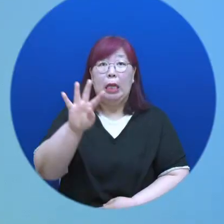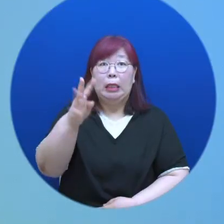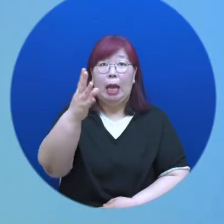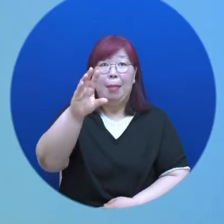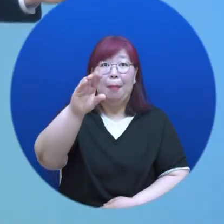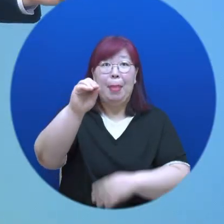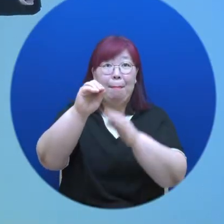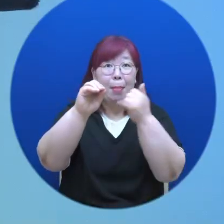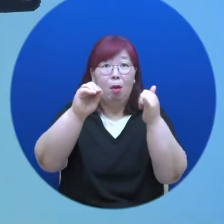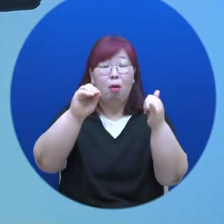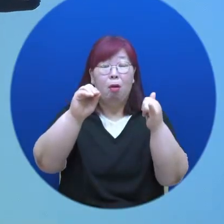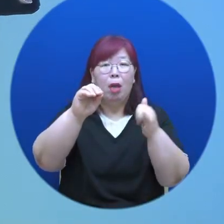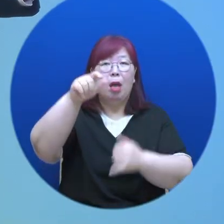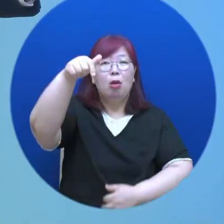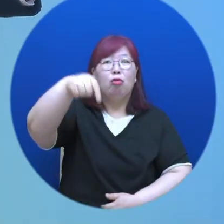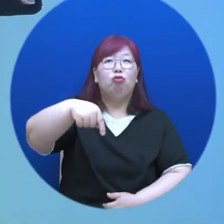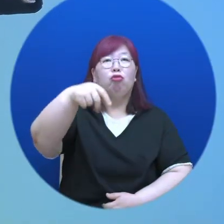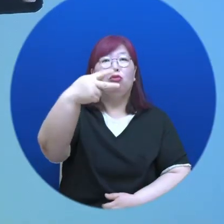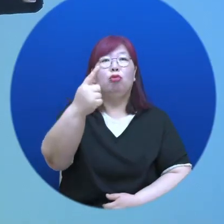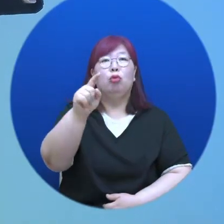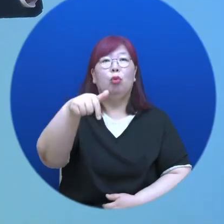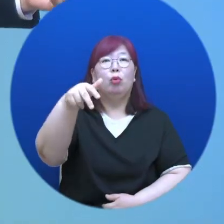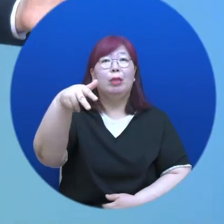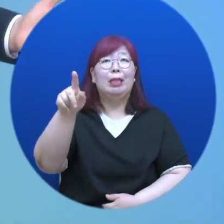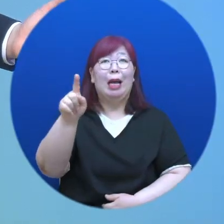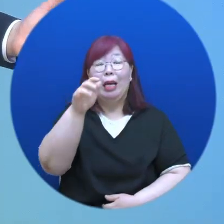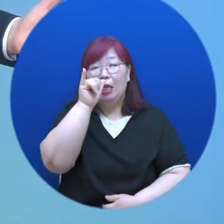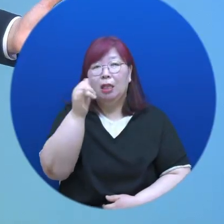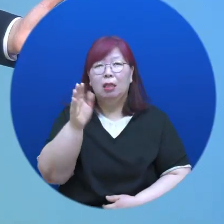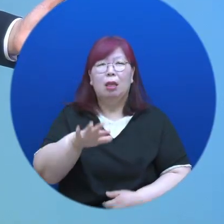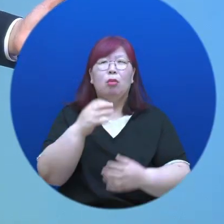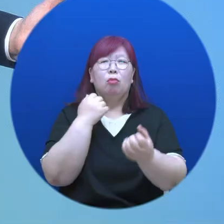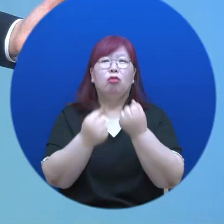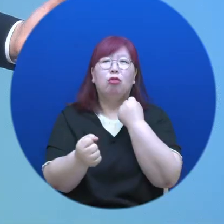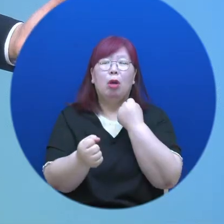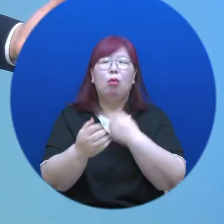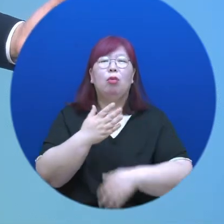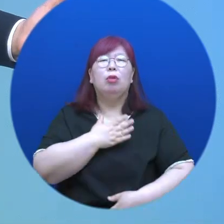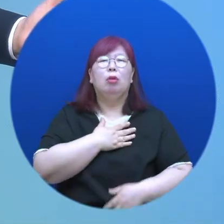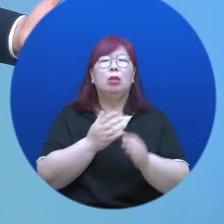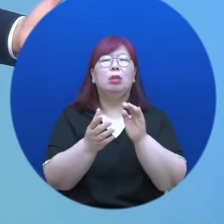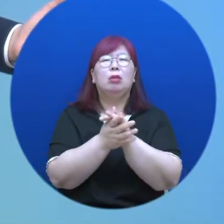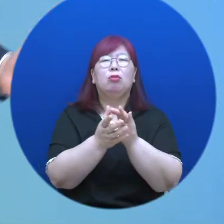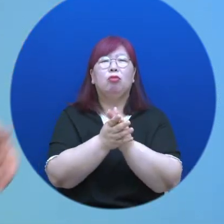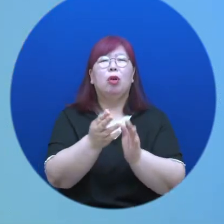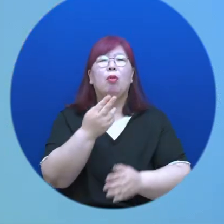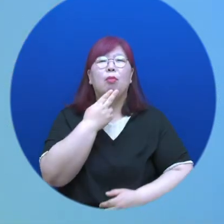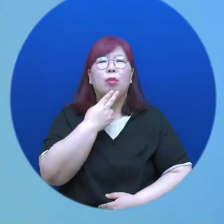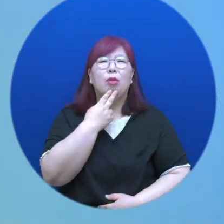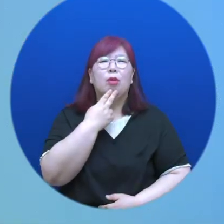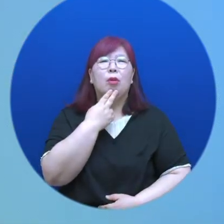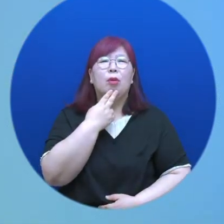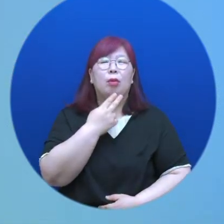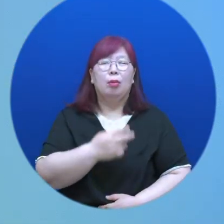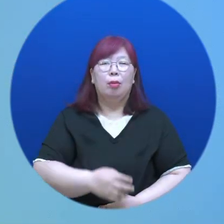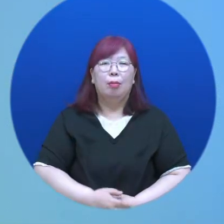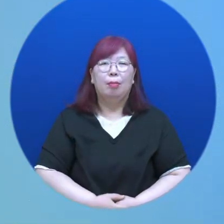400만 명이 따라다니는데 저는 친구가 없습니다.